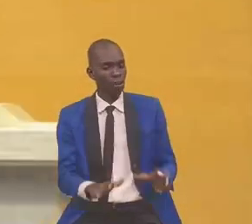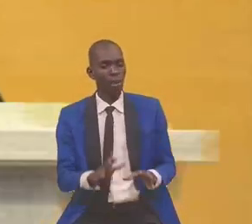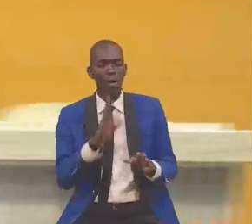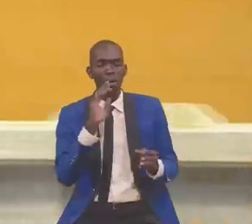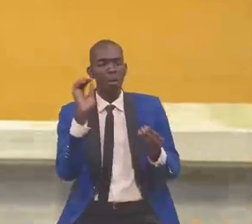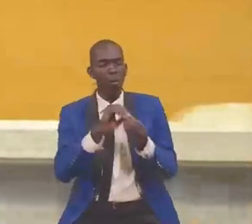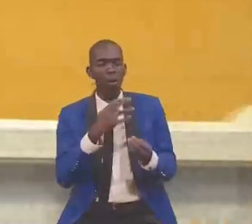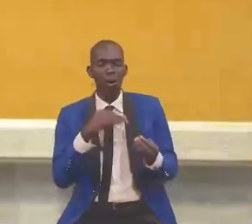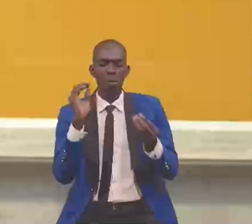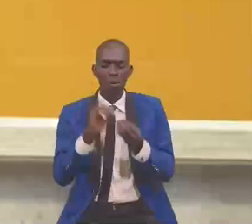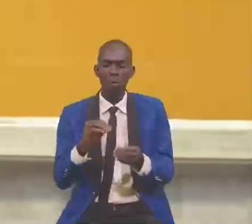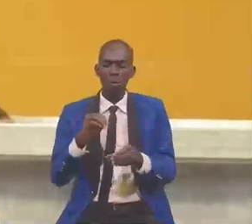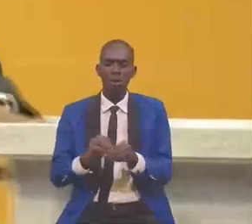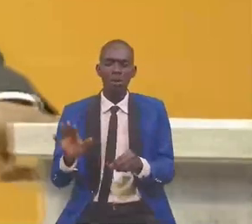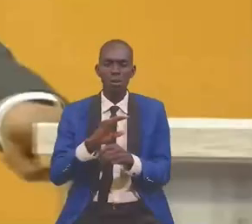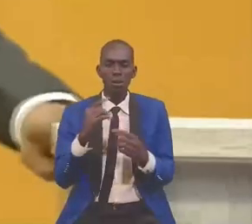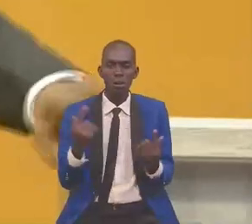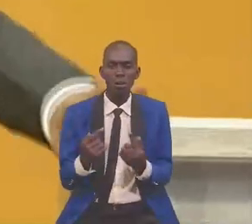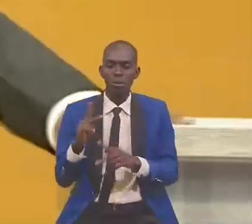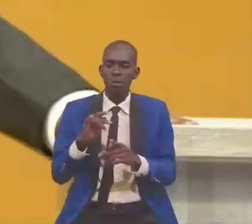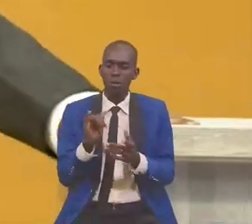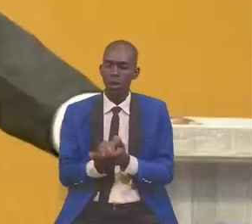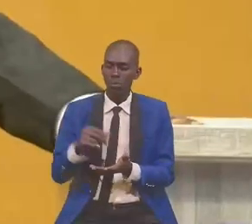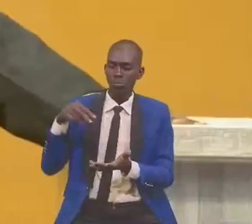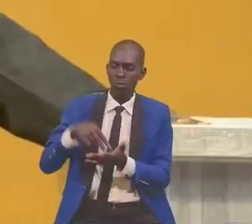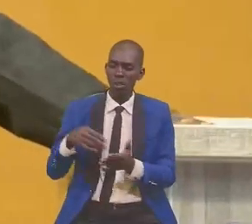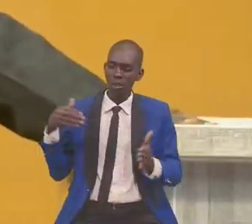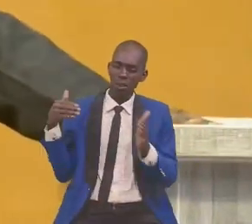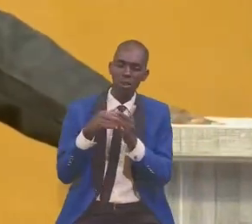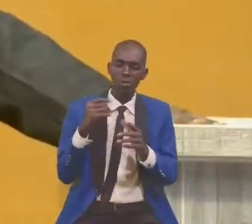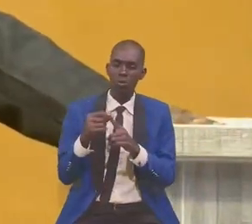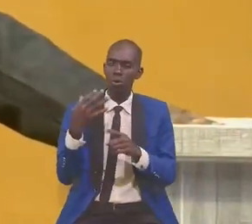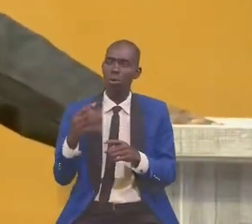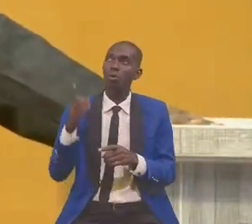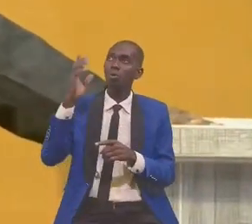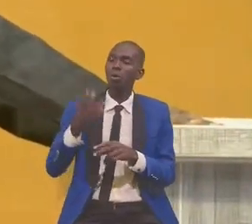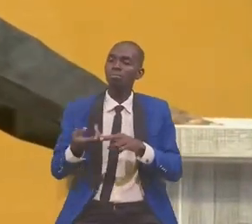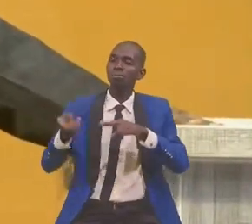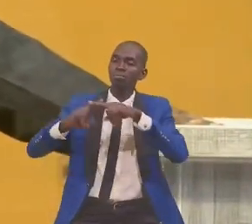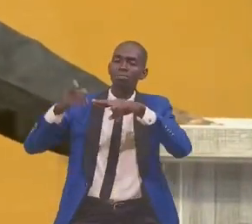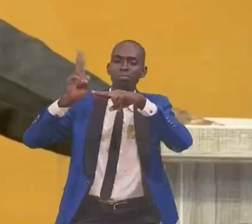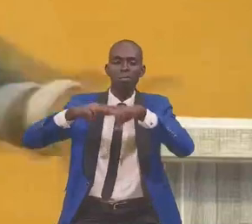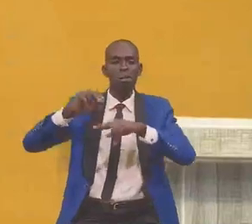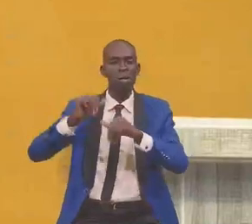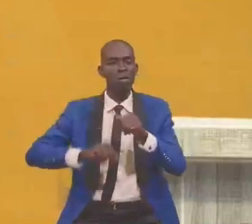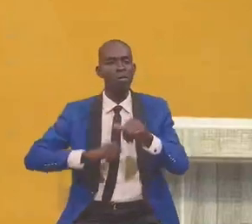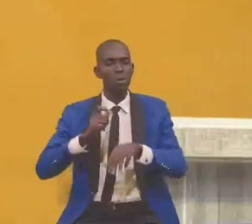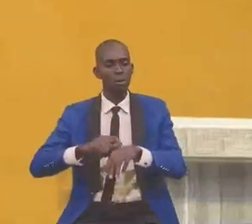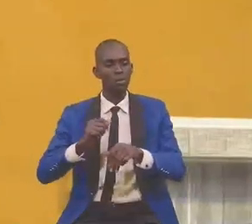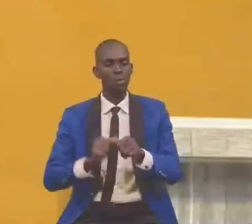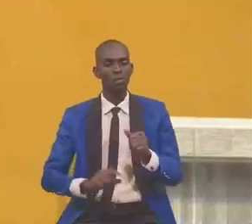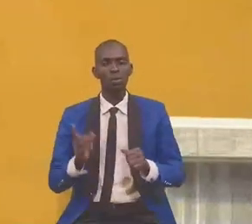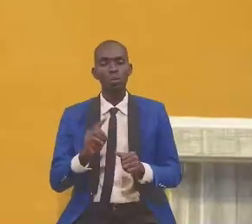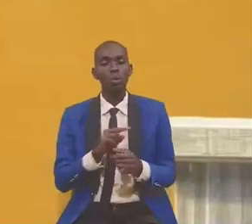contre le standard de la parole de Dieu, lorsqu'ils augmentent à chaque niveau, partout, quand les gens qui